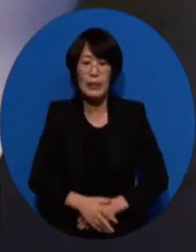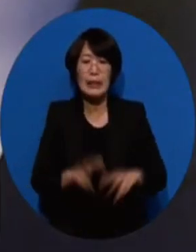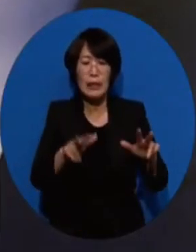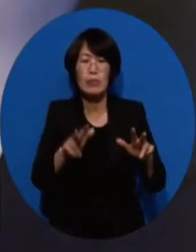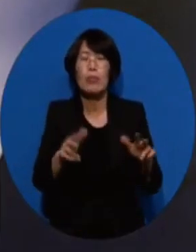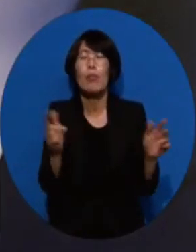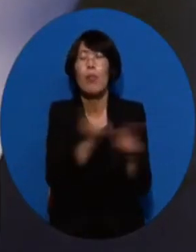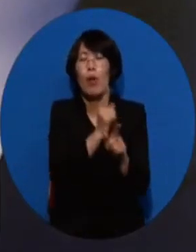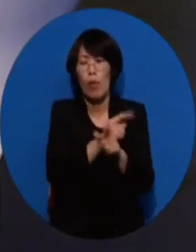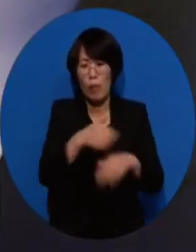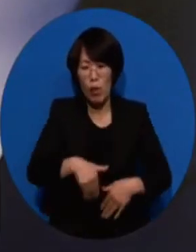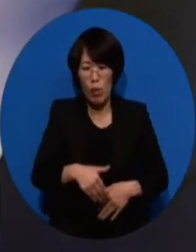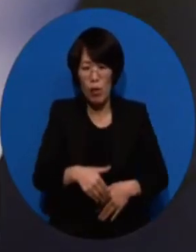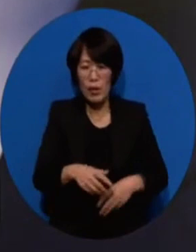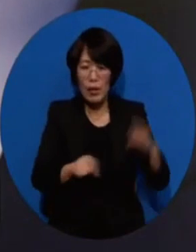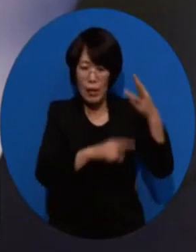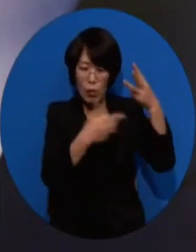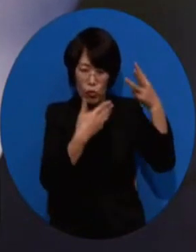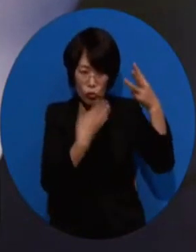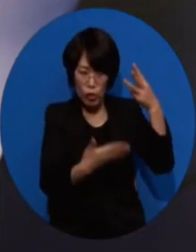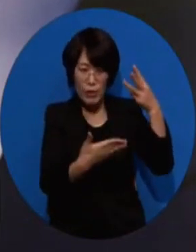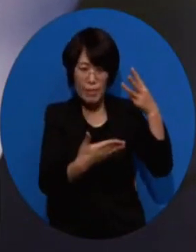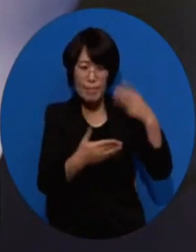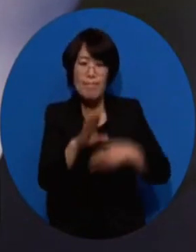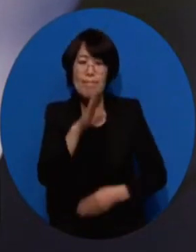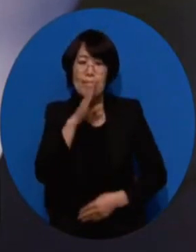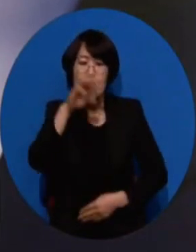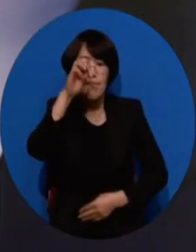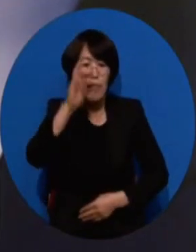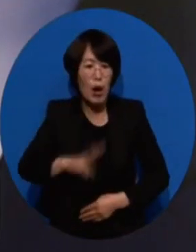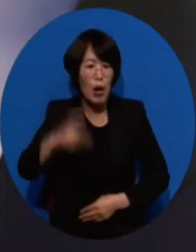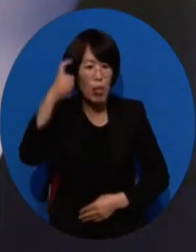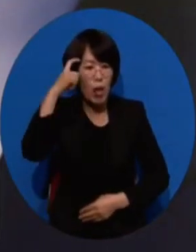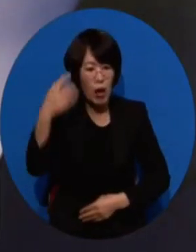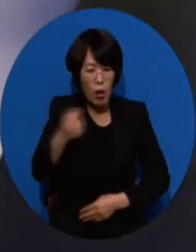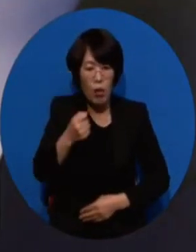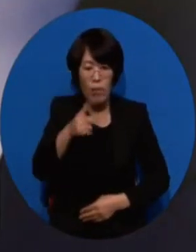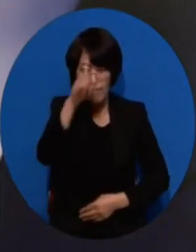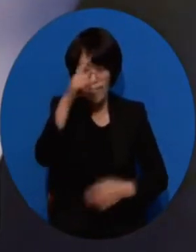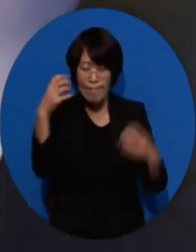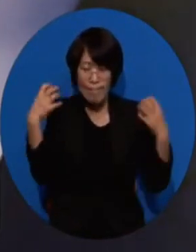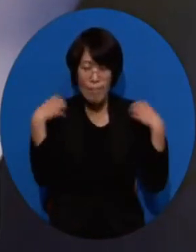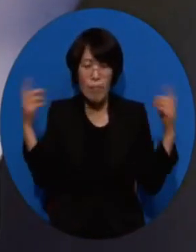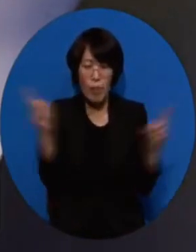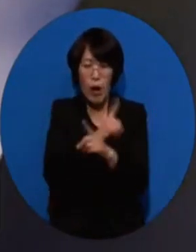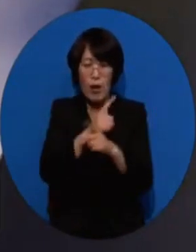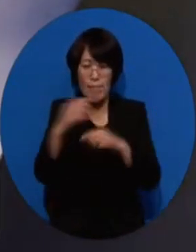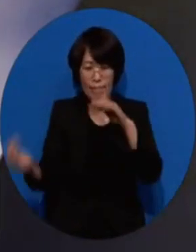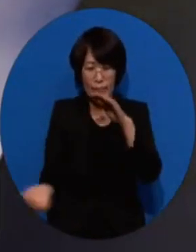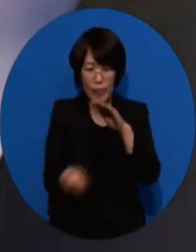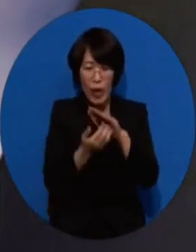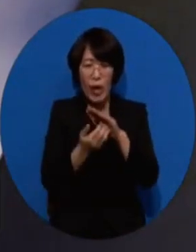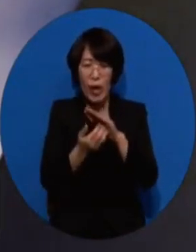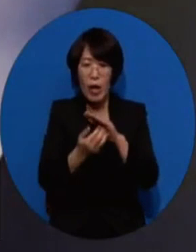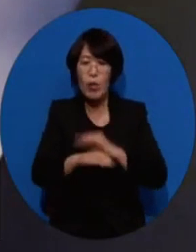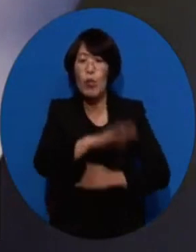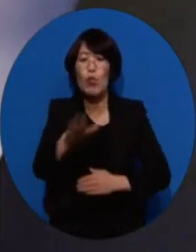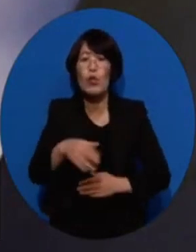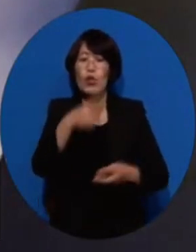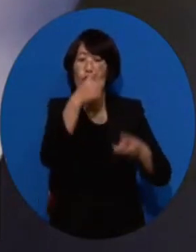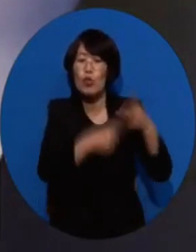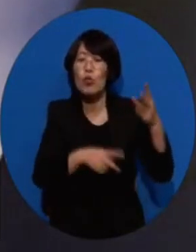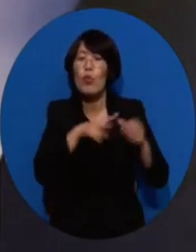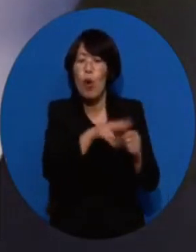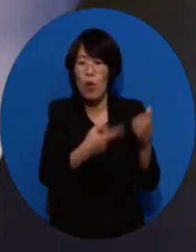변해합니다. 저는 4번 9일 날 진정한 광주 정신으로 정권 교체를 이뤄낼 우리 당